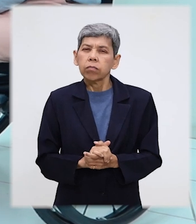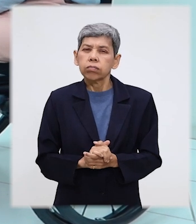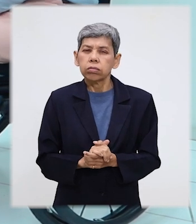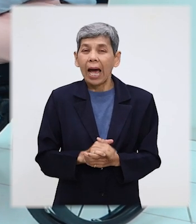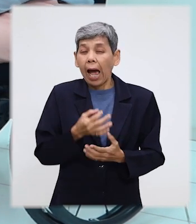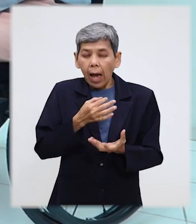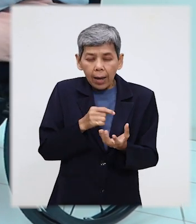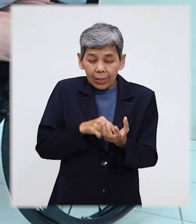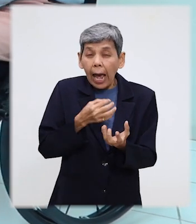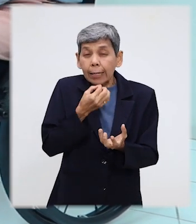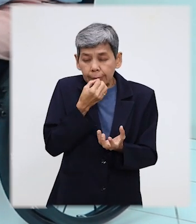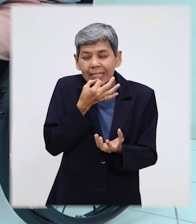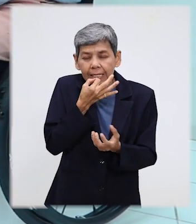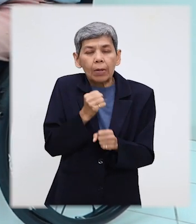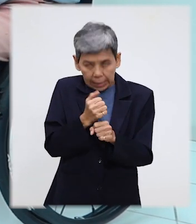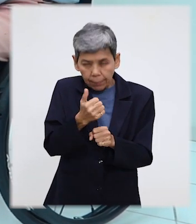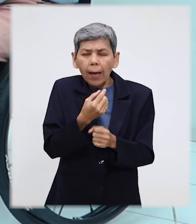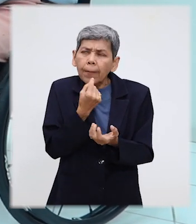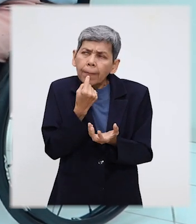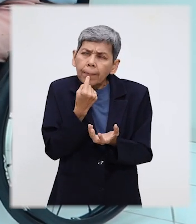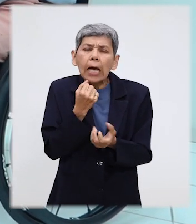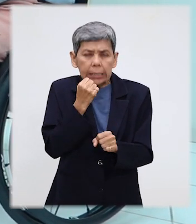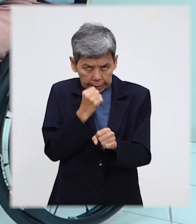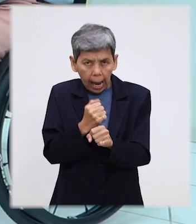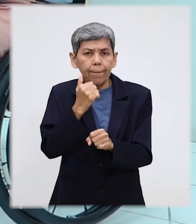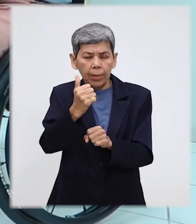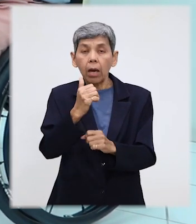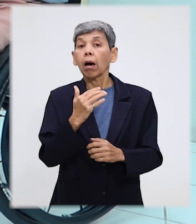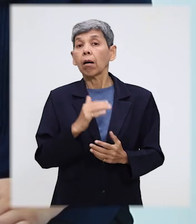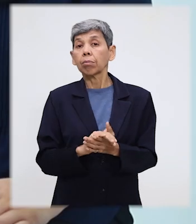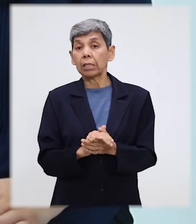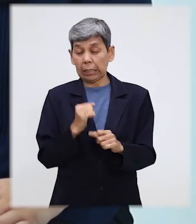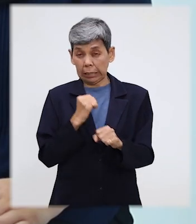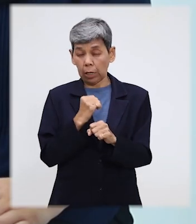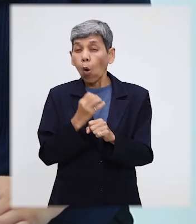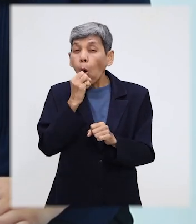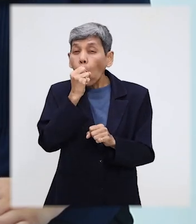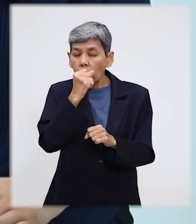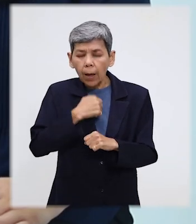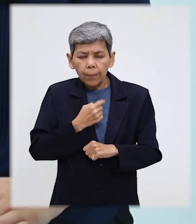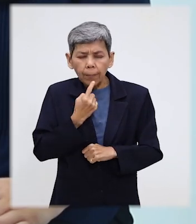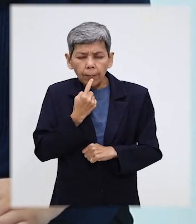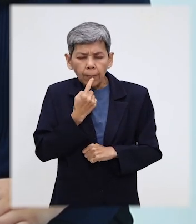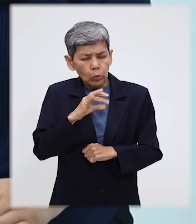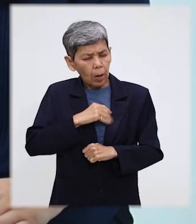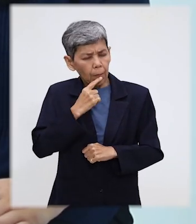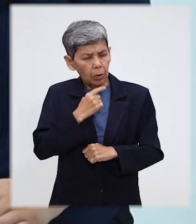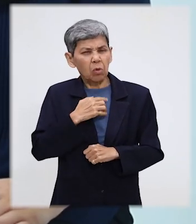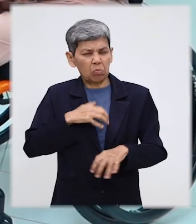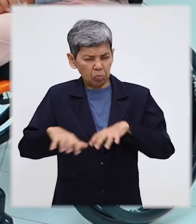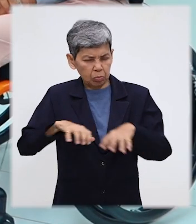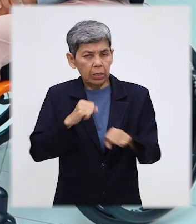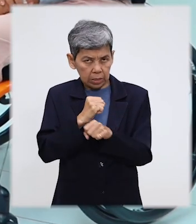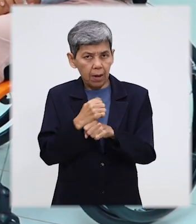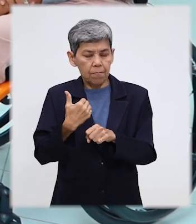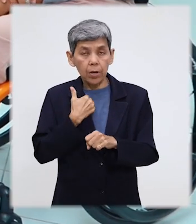ษณะของนักชิมเนี่ยเขาก็ทำได้นักทดสอบทางประสาทสัมผัสก็ทำได้นะคะเพียงแต่ว่างานทดสอบทางประสาทสัมผัสเนี่ยมันเป็นงานที่ต้องมีการเตรียมเยอะเพ